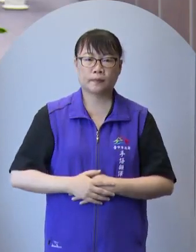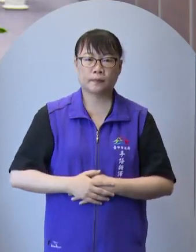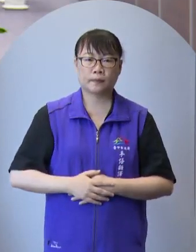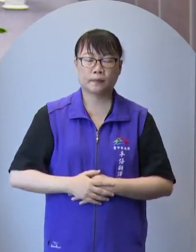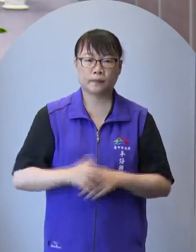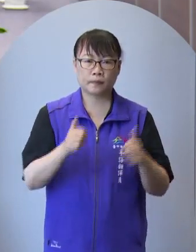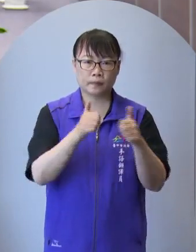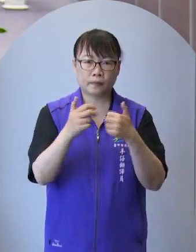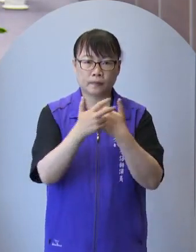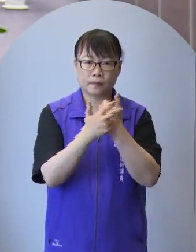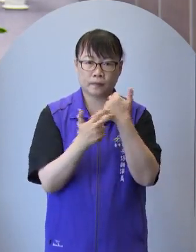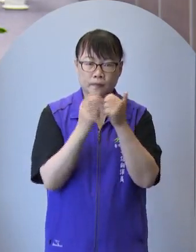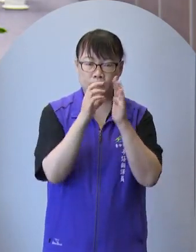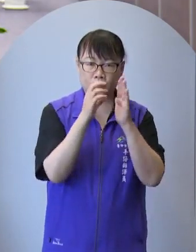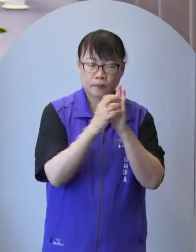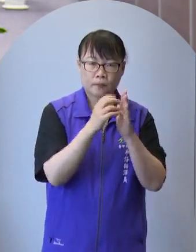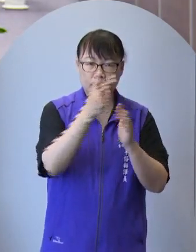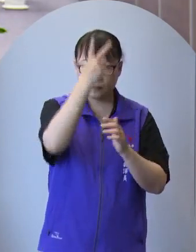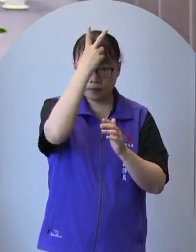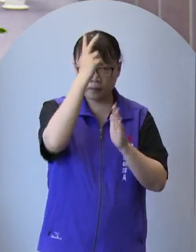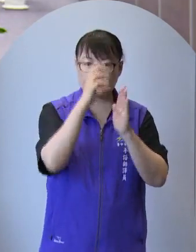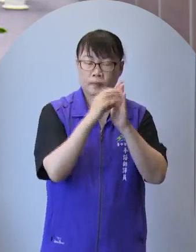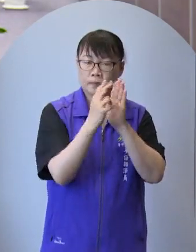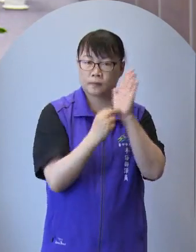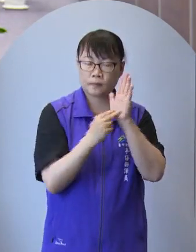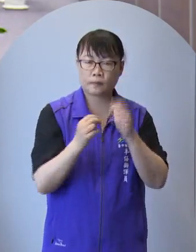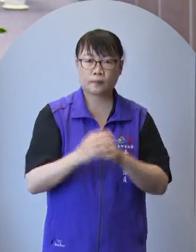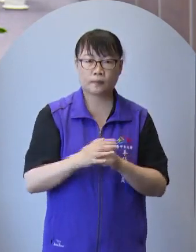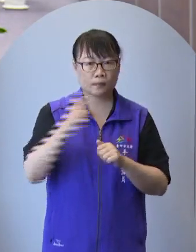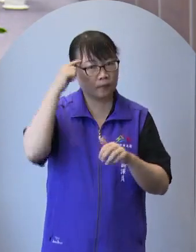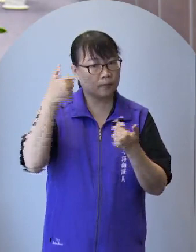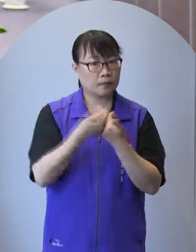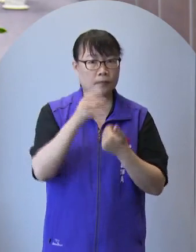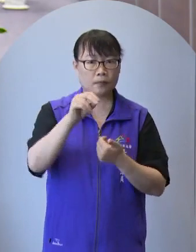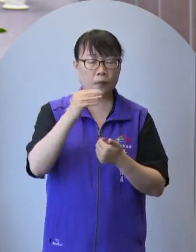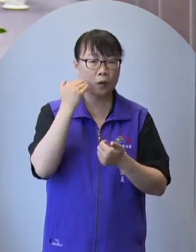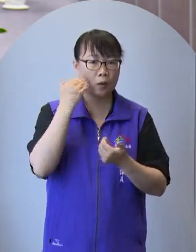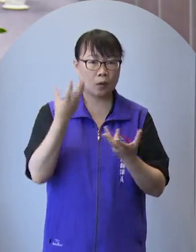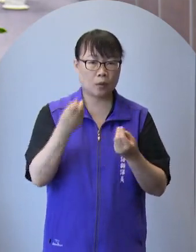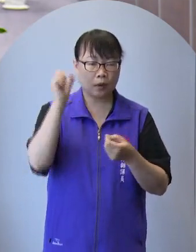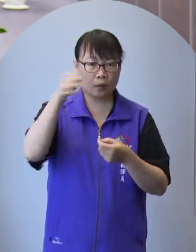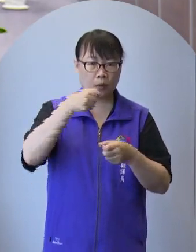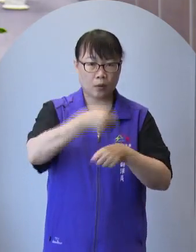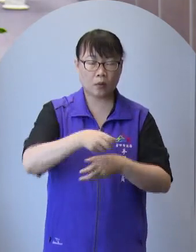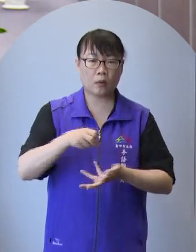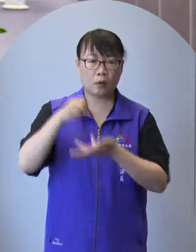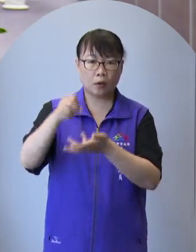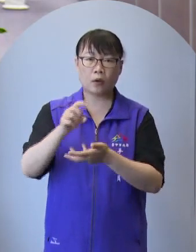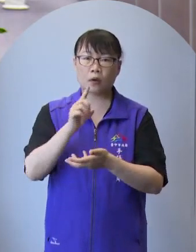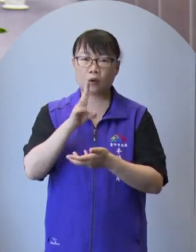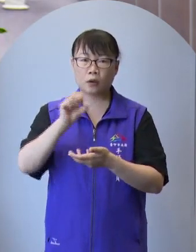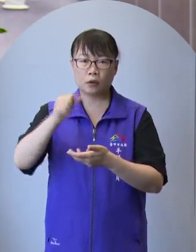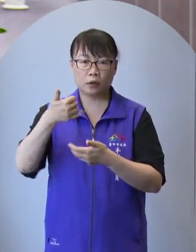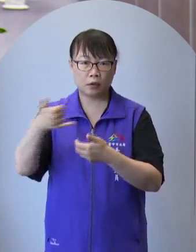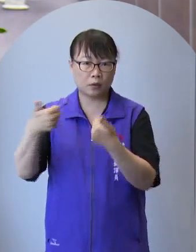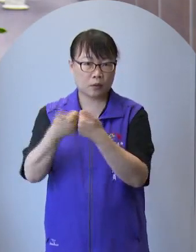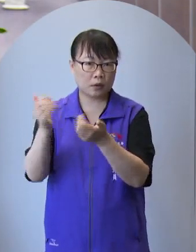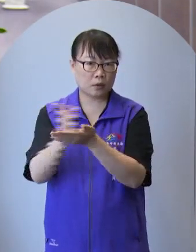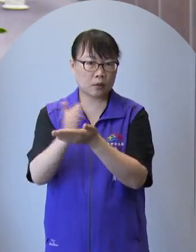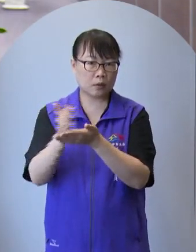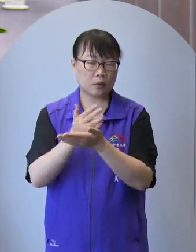谢卫生局长哈，郑司长说明辛苦了哈。请问大家没意见？如果没有意见，本案通过送请台中市议会审